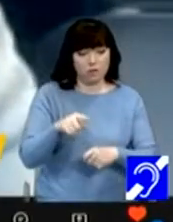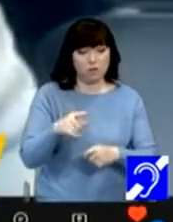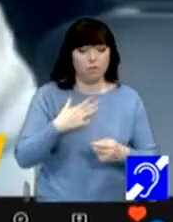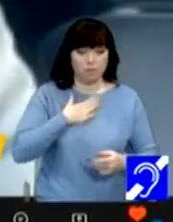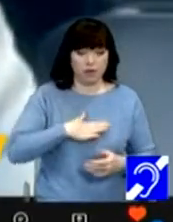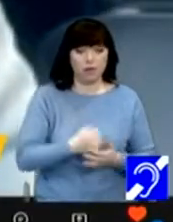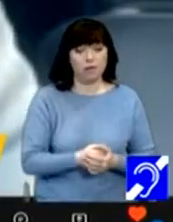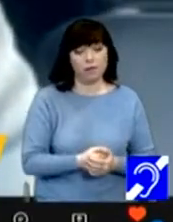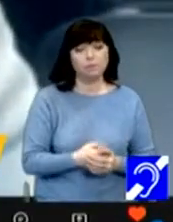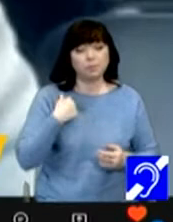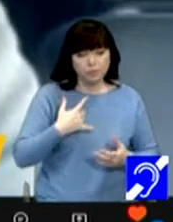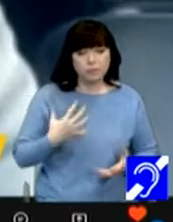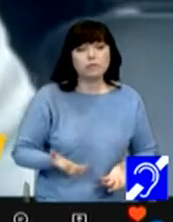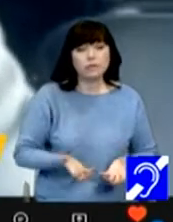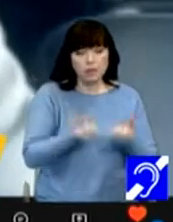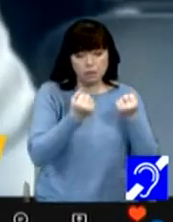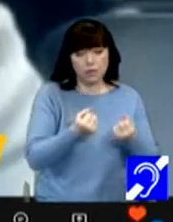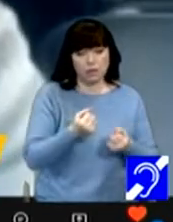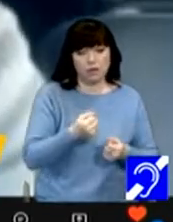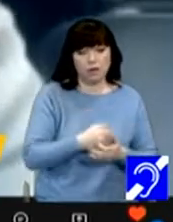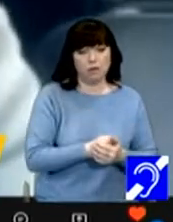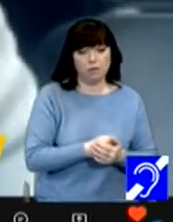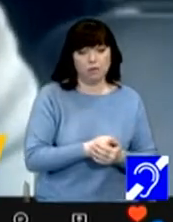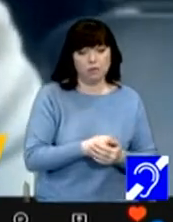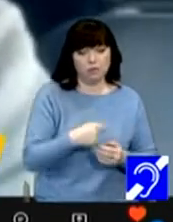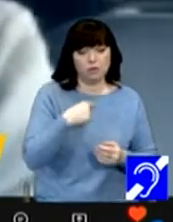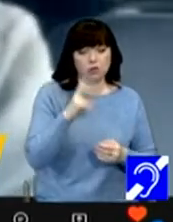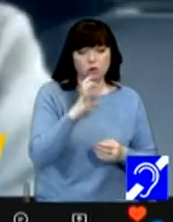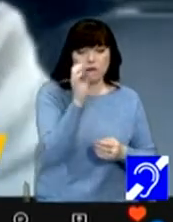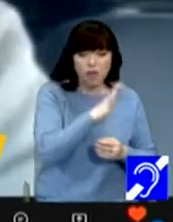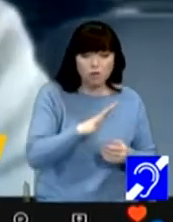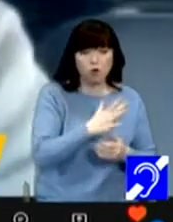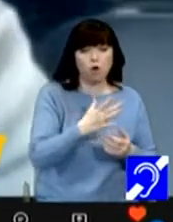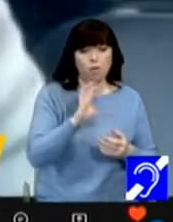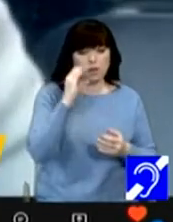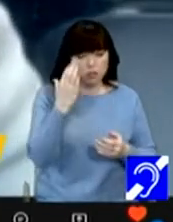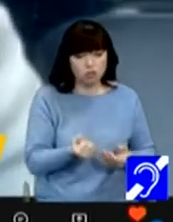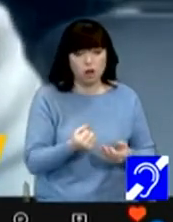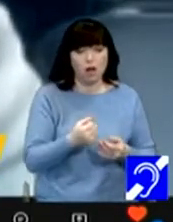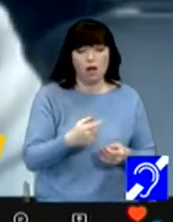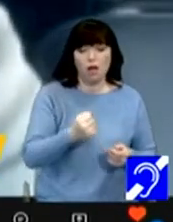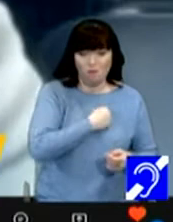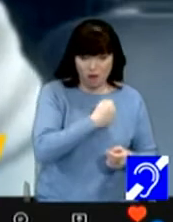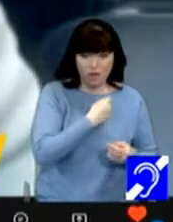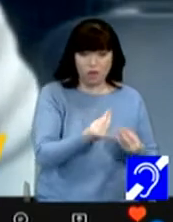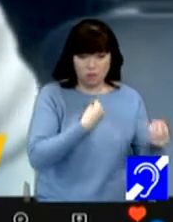ту поддержку, которую страны Евросоюза и страны НАТО оказывают нам в военном смысле. Нам очень нужны